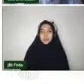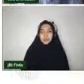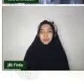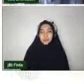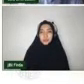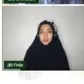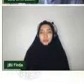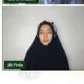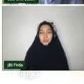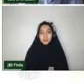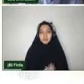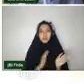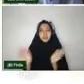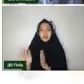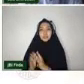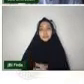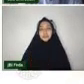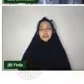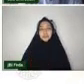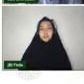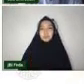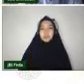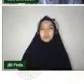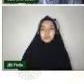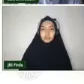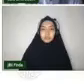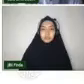terus bagaimana gitu? Ini ada suatu